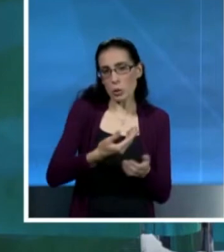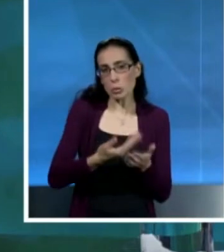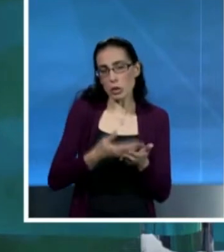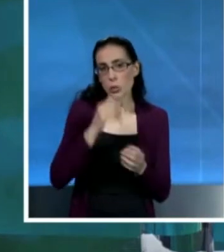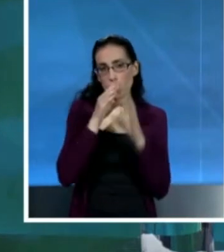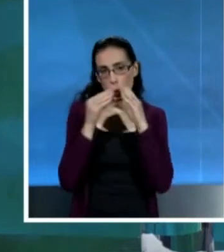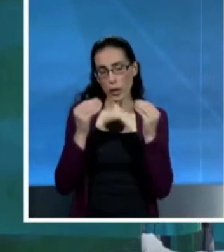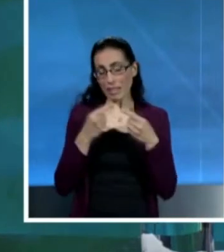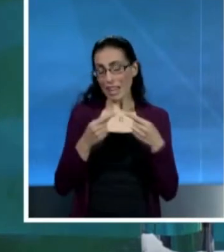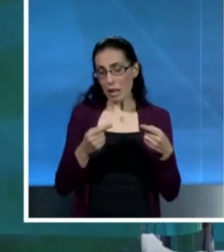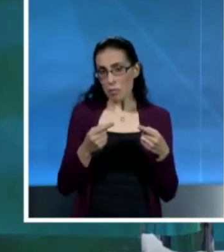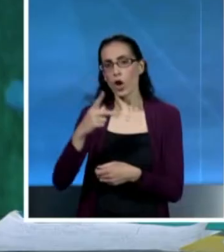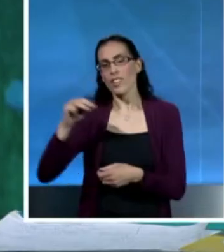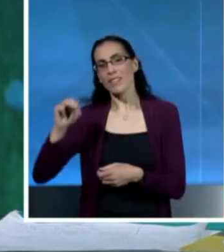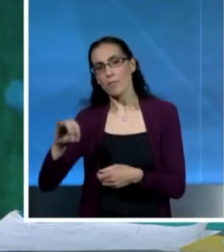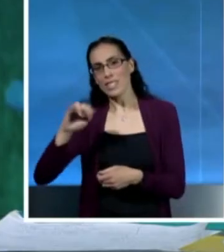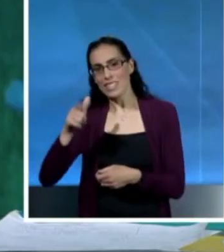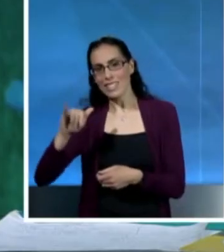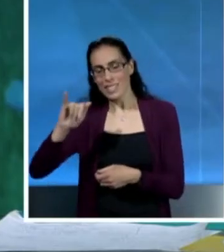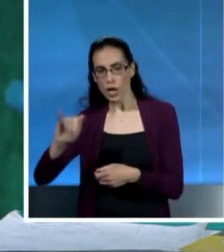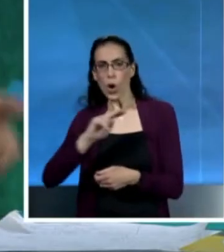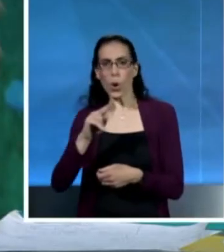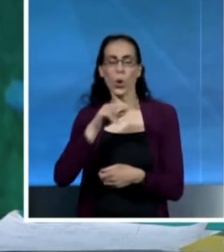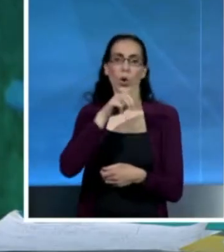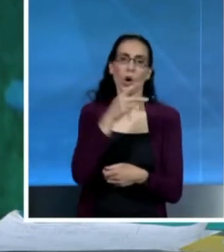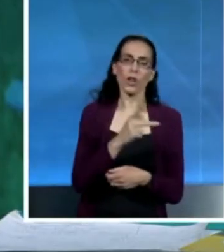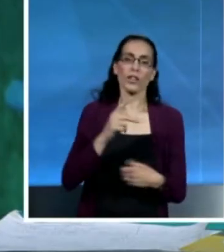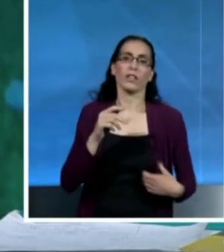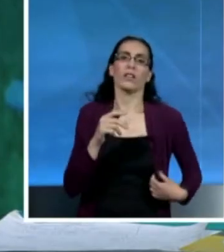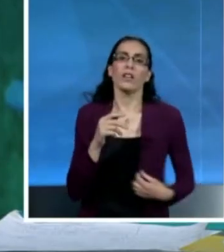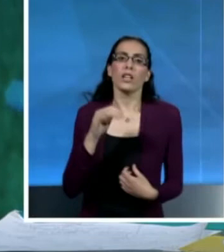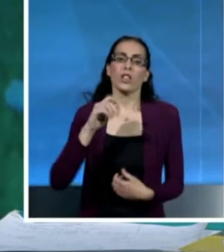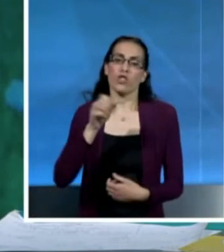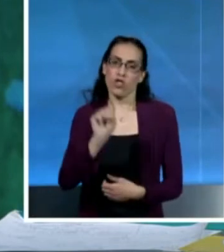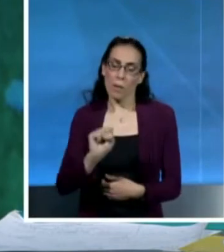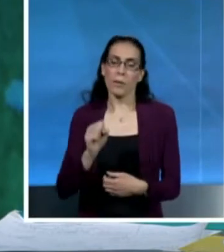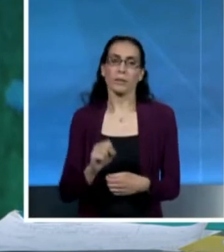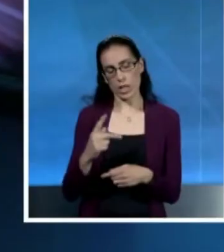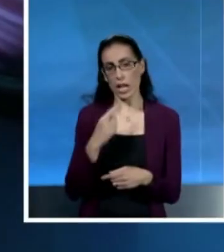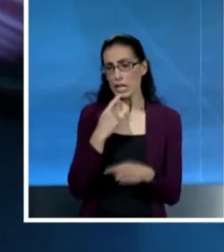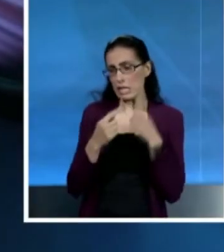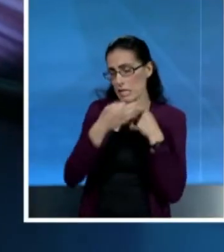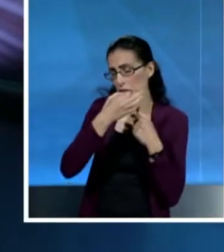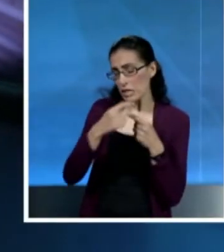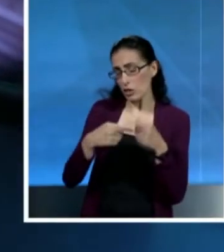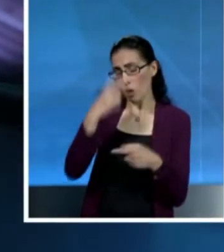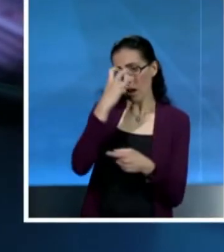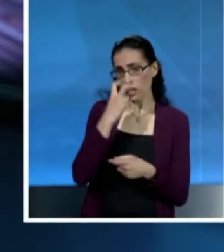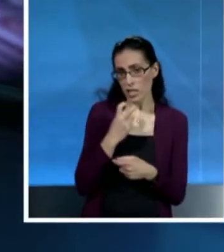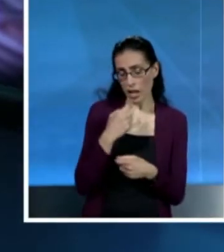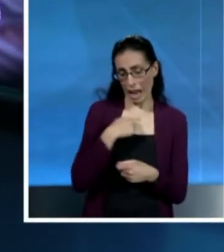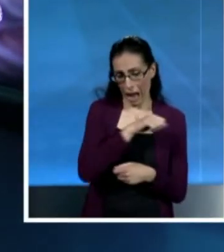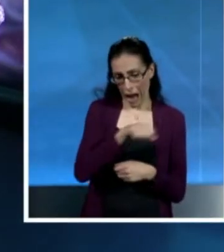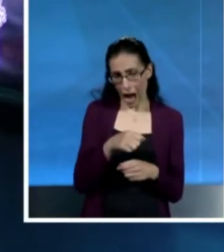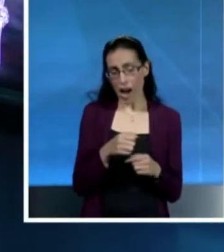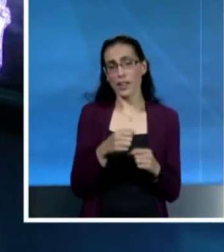Uwaqt li reprezentanti tal-parti t-laburista ba'u jitterrompu lil-kandidati tal-parti t-nazjonalista u ma'jinsew diversifatti importanti.